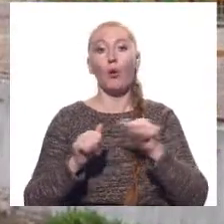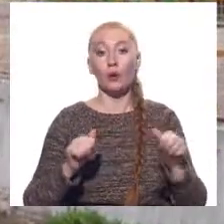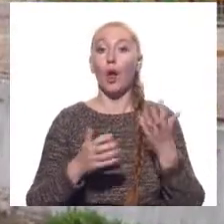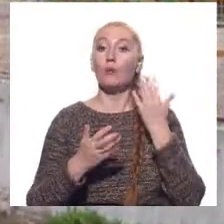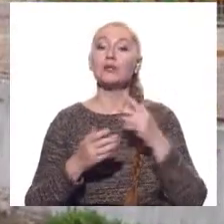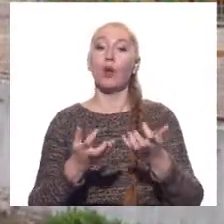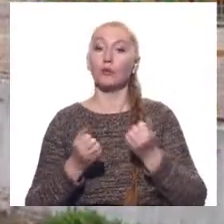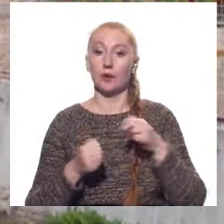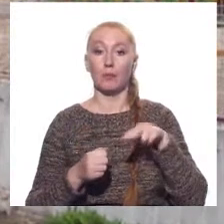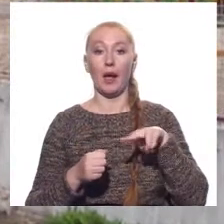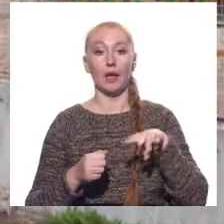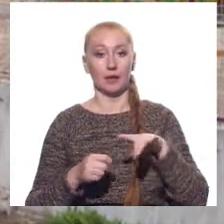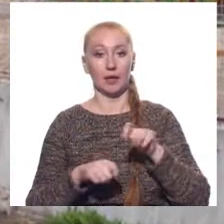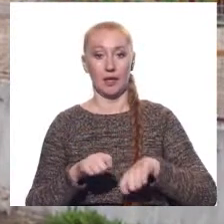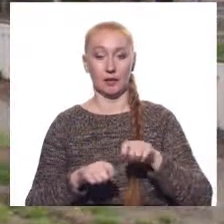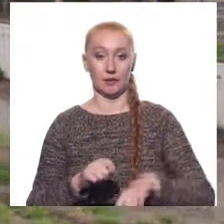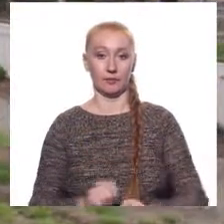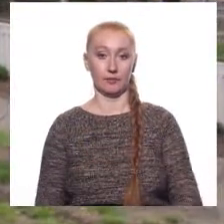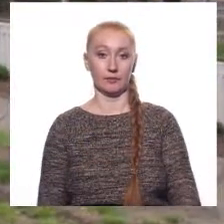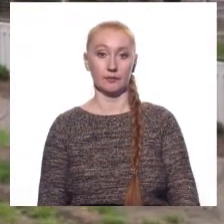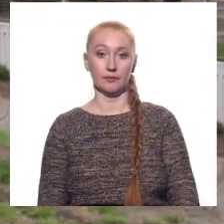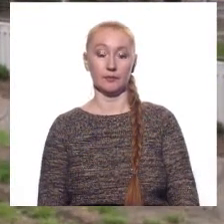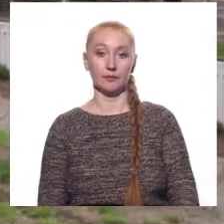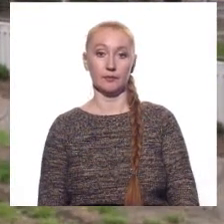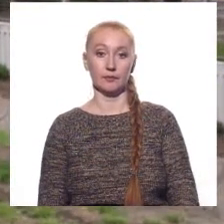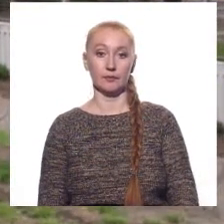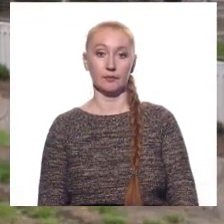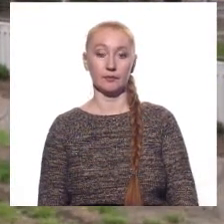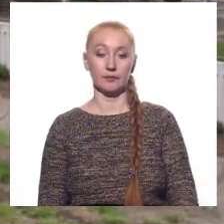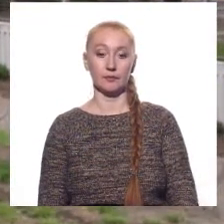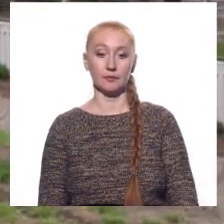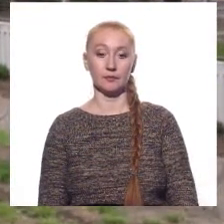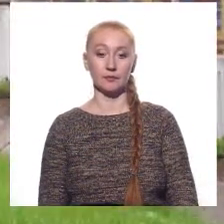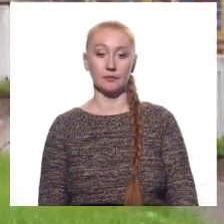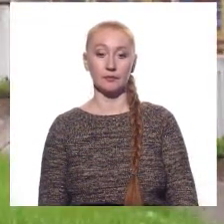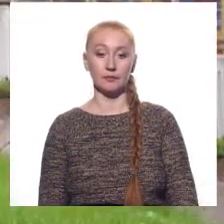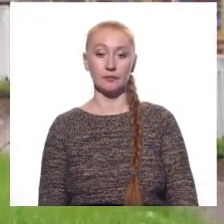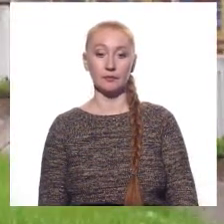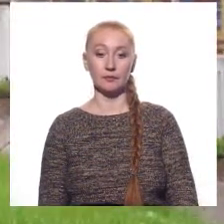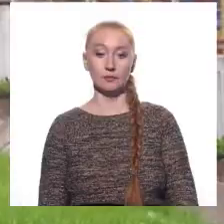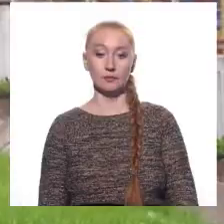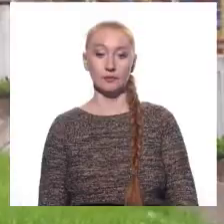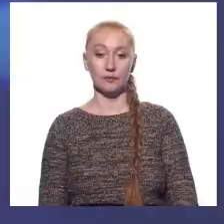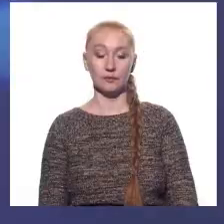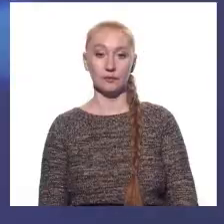отримання результатів ПЛР-тестів. Микола Домашов, Марина Яйцова, новини на Суспільному, Дніпропетровщина.